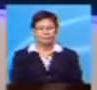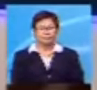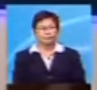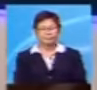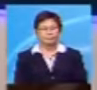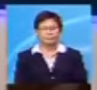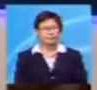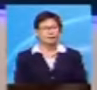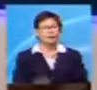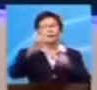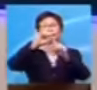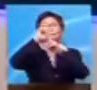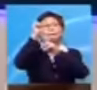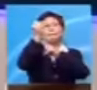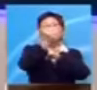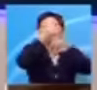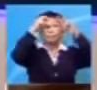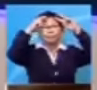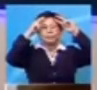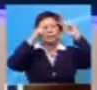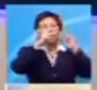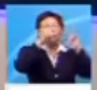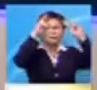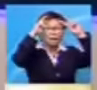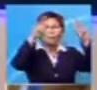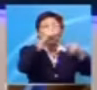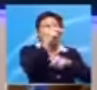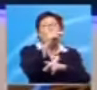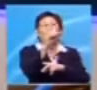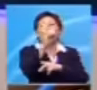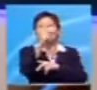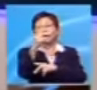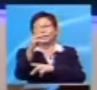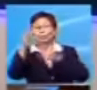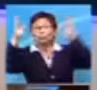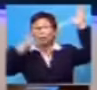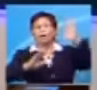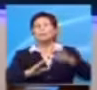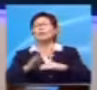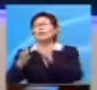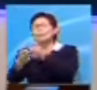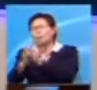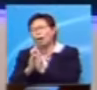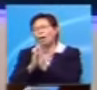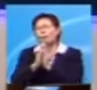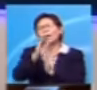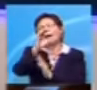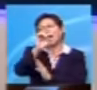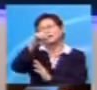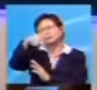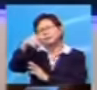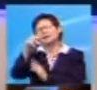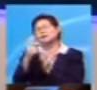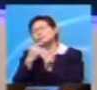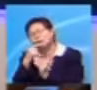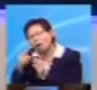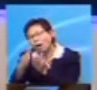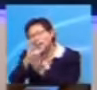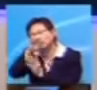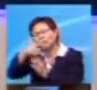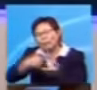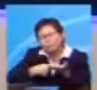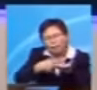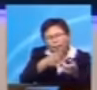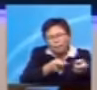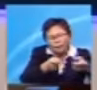ini persatuan damai Ok Malaysia merayuampangananjaya pengangkutan darat spad supaya berbincang dengan